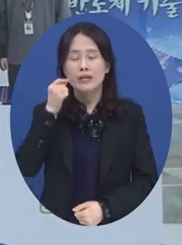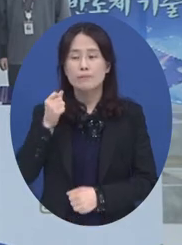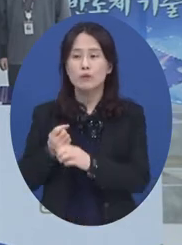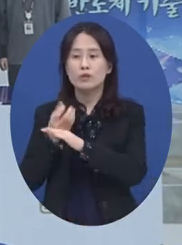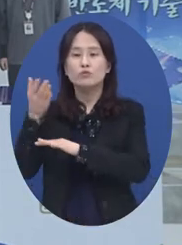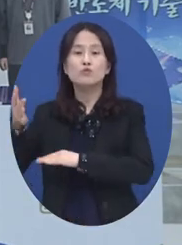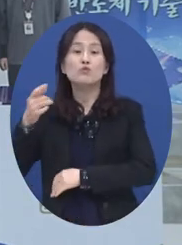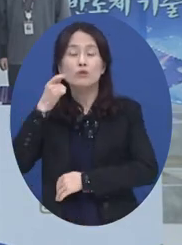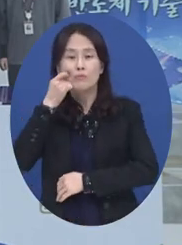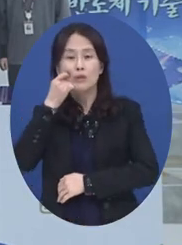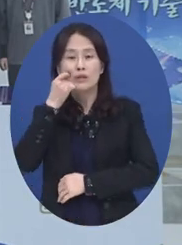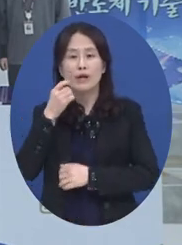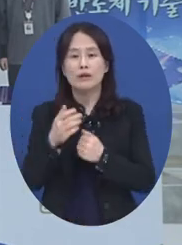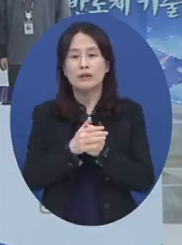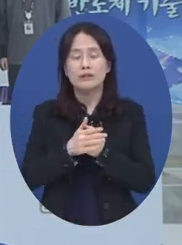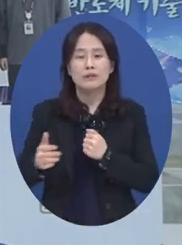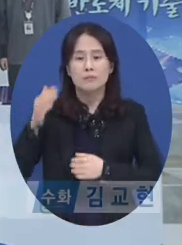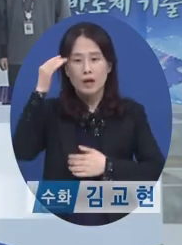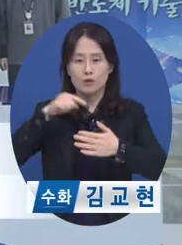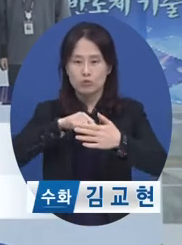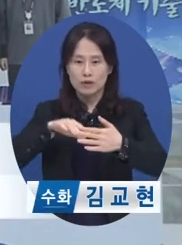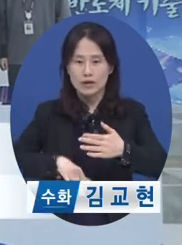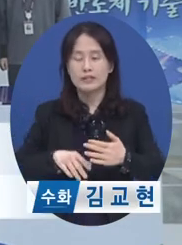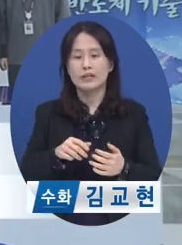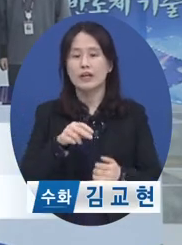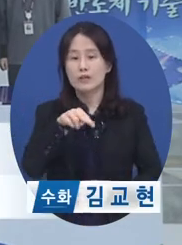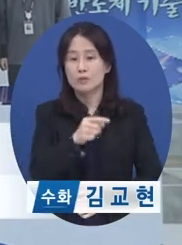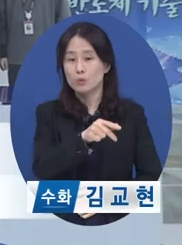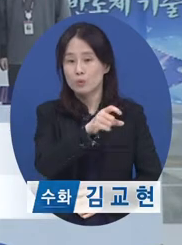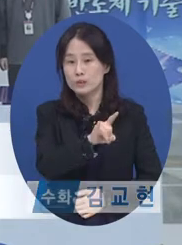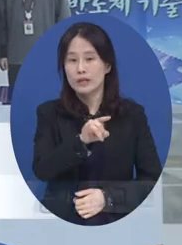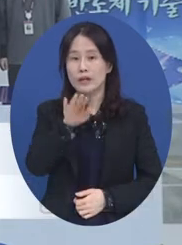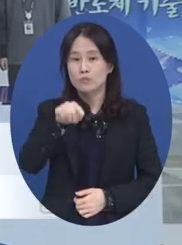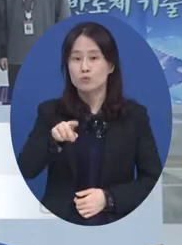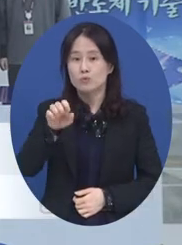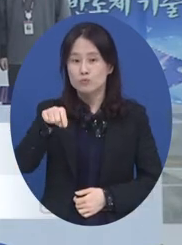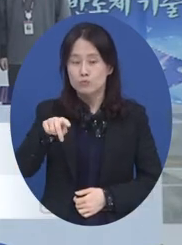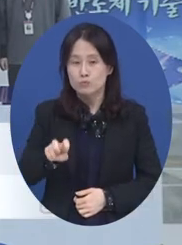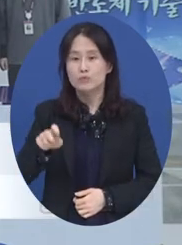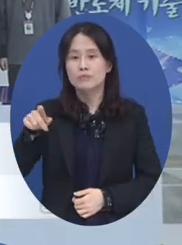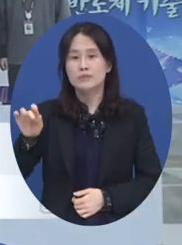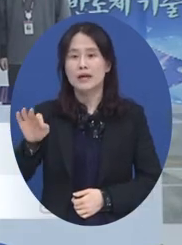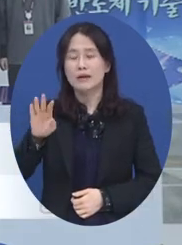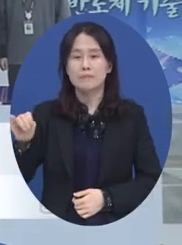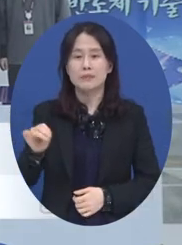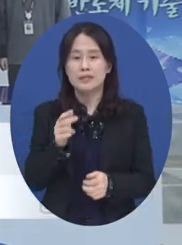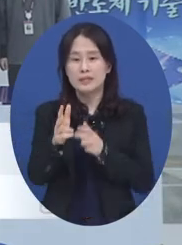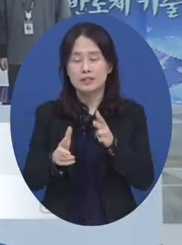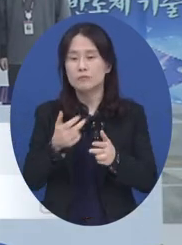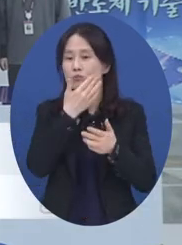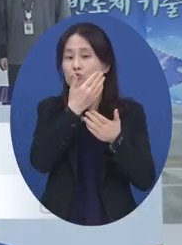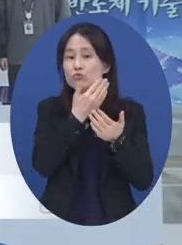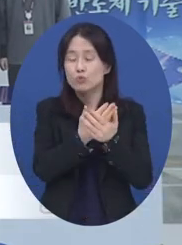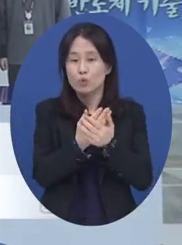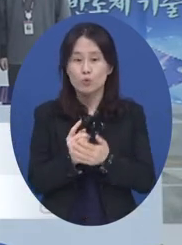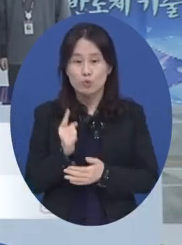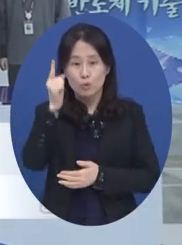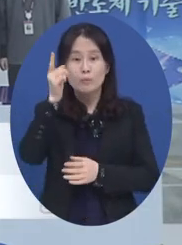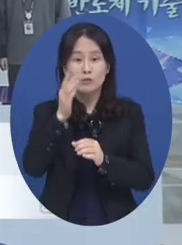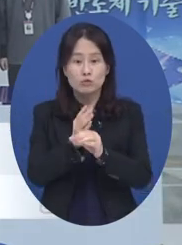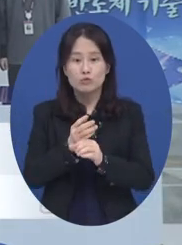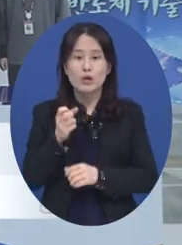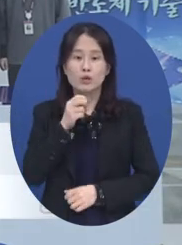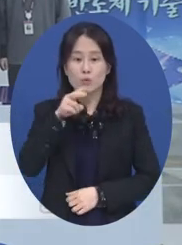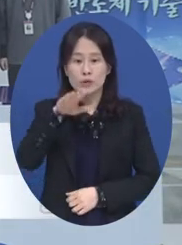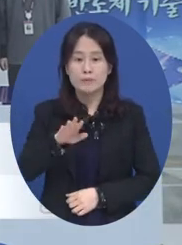일본의 수출 규제 사태를 겪으며 국내 소재와 부품, 그리고 장비, 이른바 소부장 산업의 중요도가 높아진 가운데